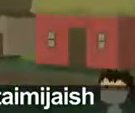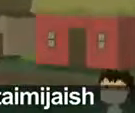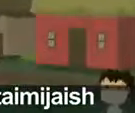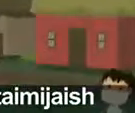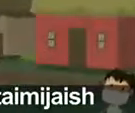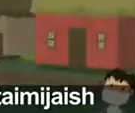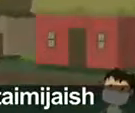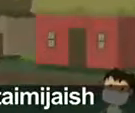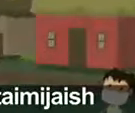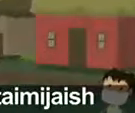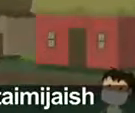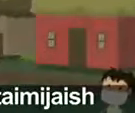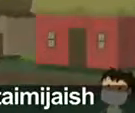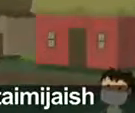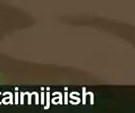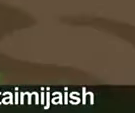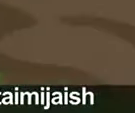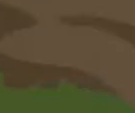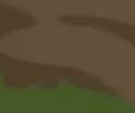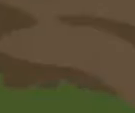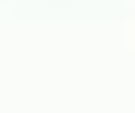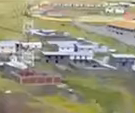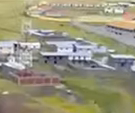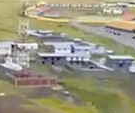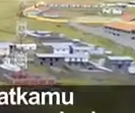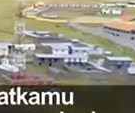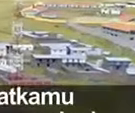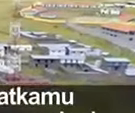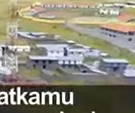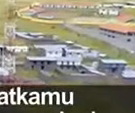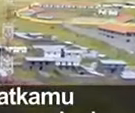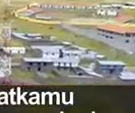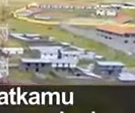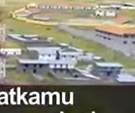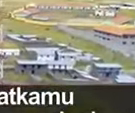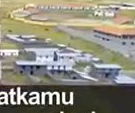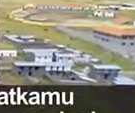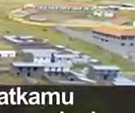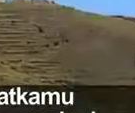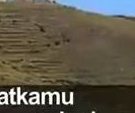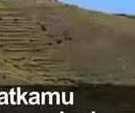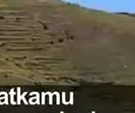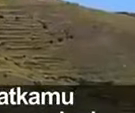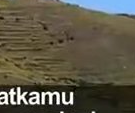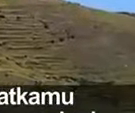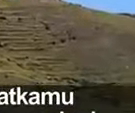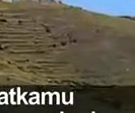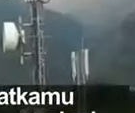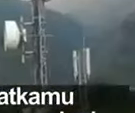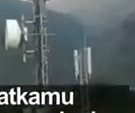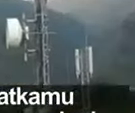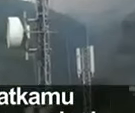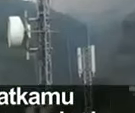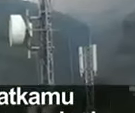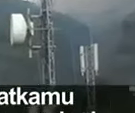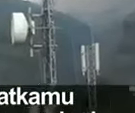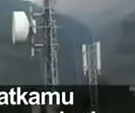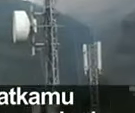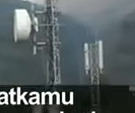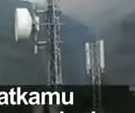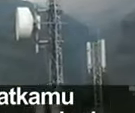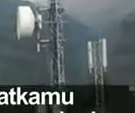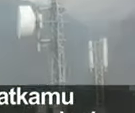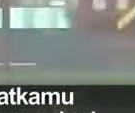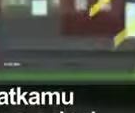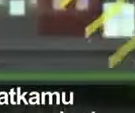nuwintus patemihes putuhem ka chichastan. Jamaham antenas aina nuhe, batsat kamu aina nunu